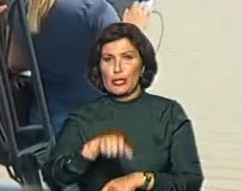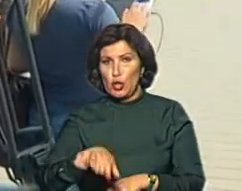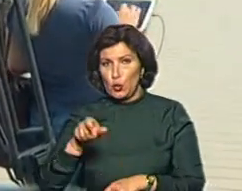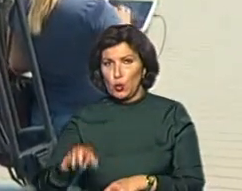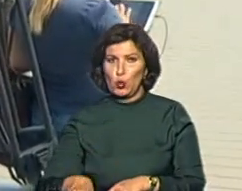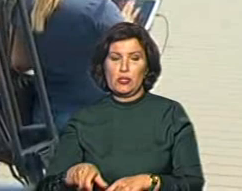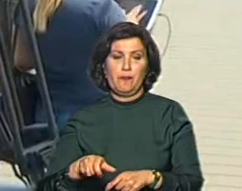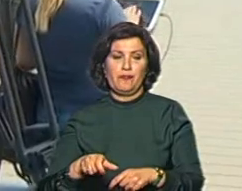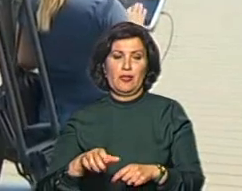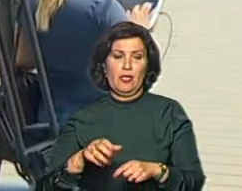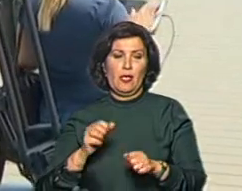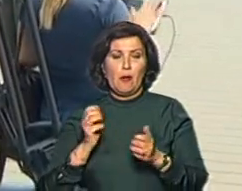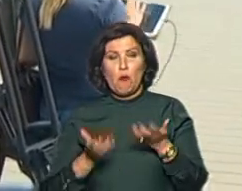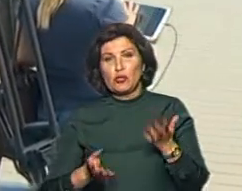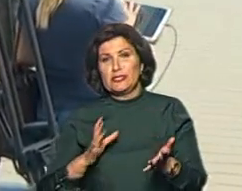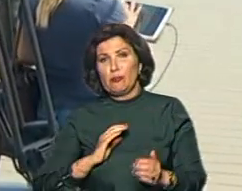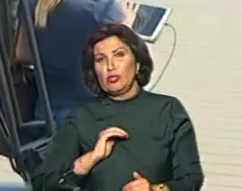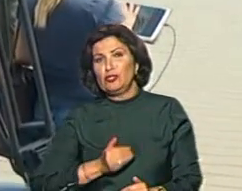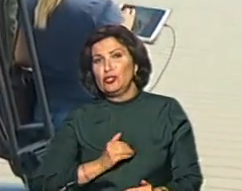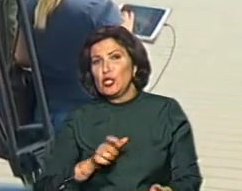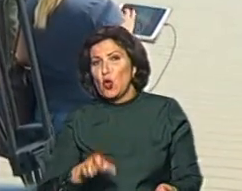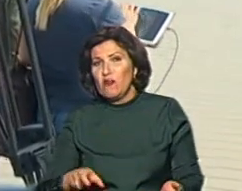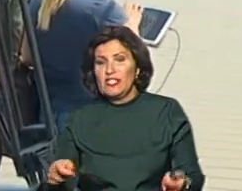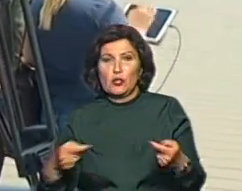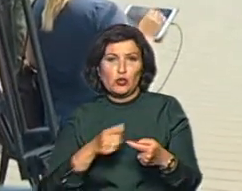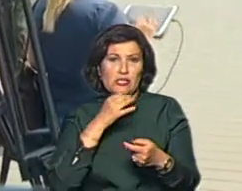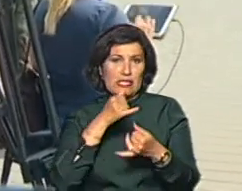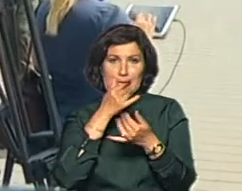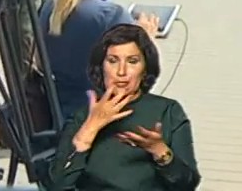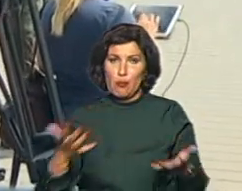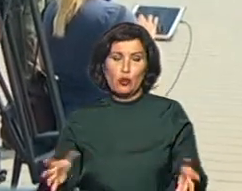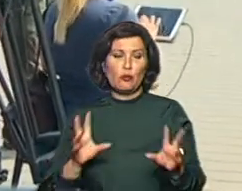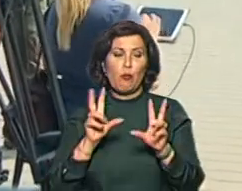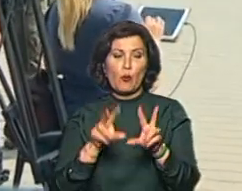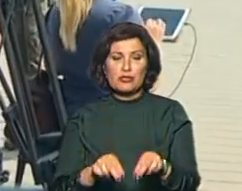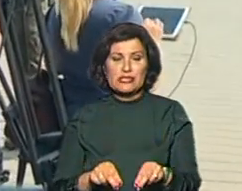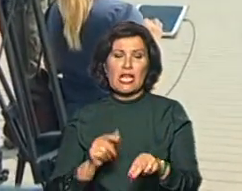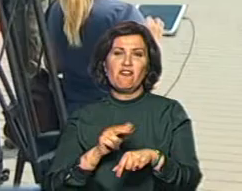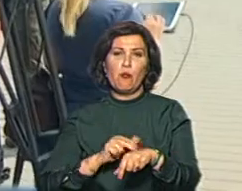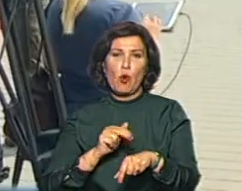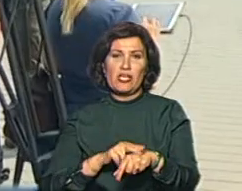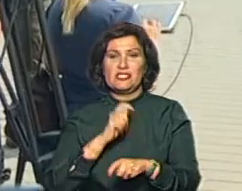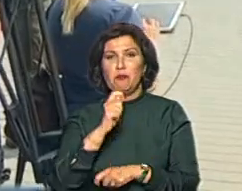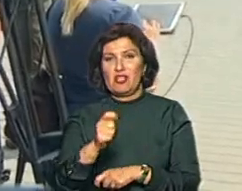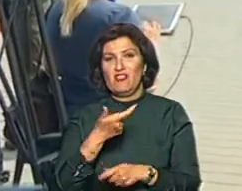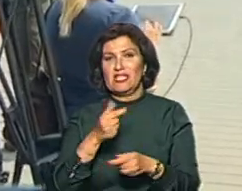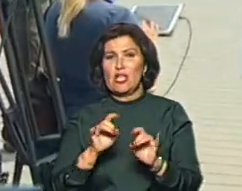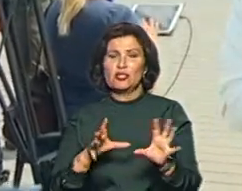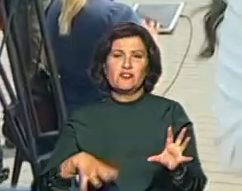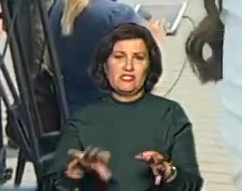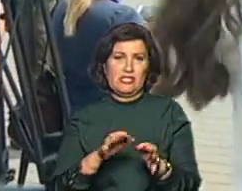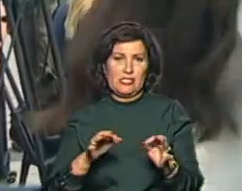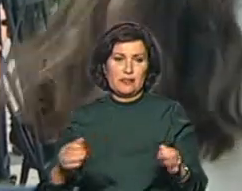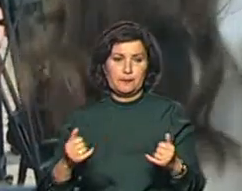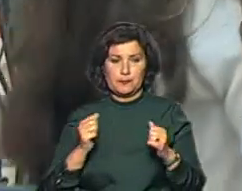люди, деякі в костюмах, можливо, це були чиновники, точно сказати не можу, однак пообіцяли в поліції брифінг, де розкажуть про всі деталі. Ну і